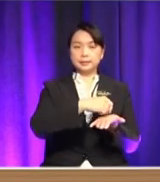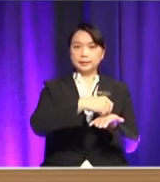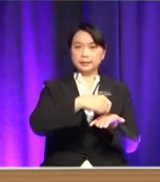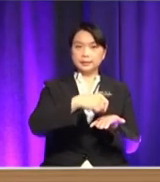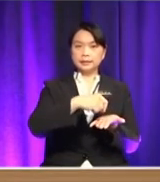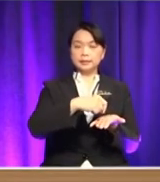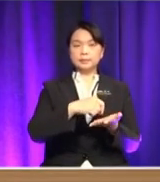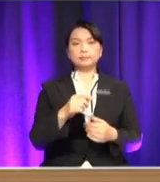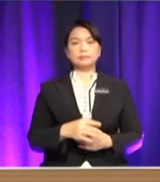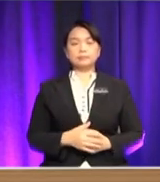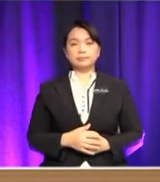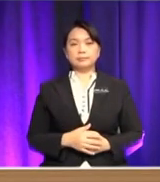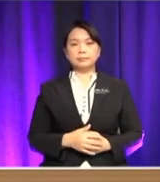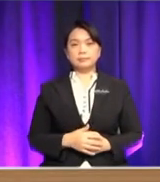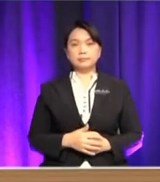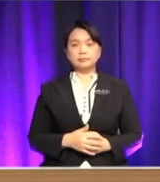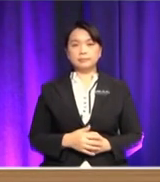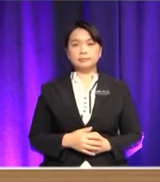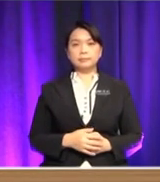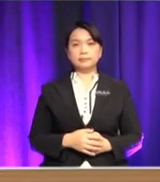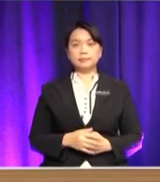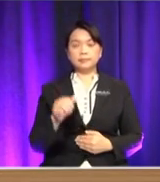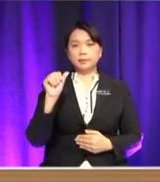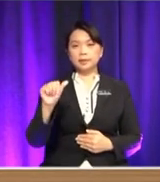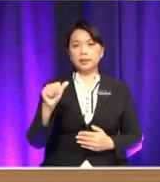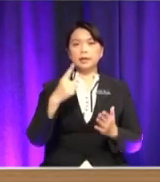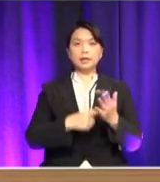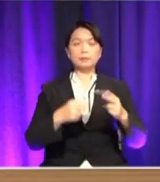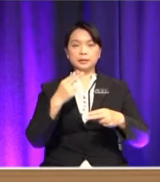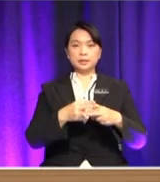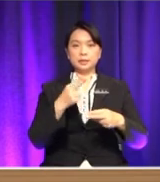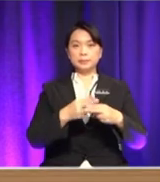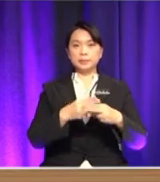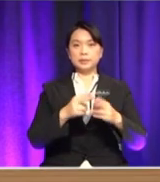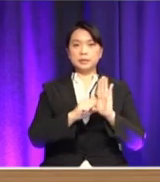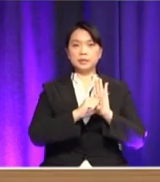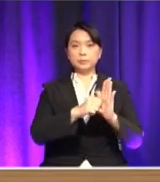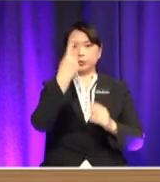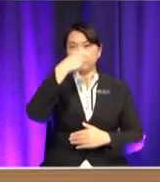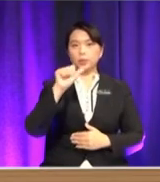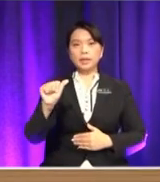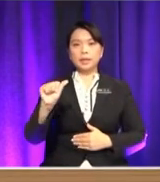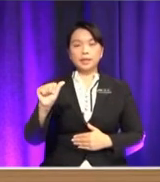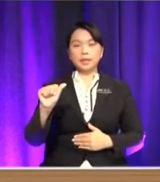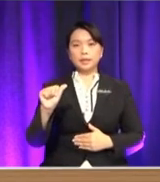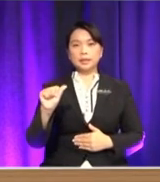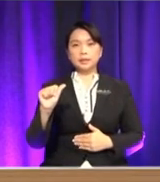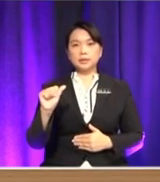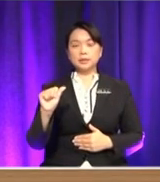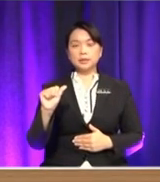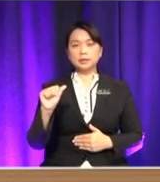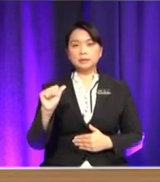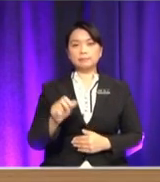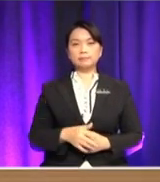diantara the Navy like a oke Apa nama simbol piawai untuk e e episode yang boleh boleh coba untuk